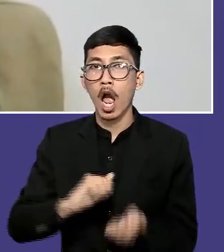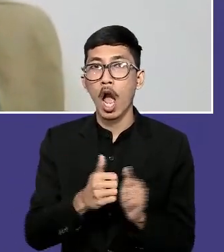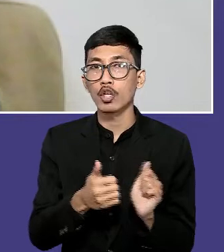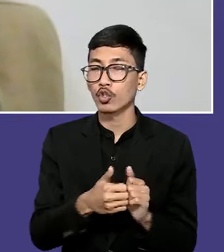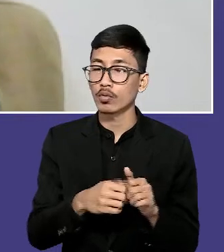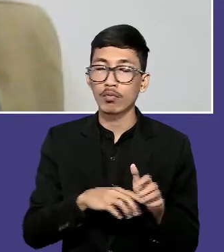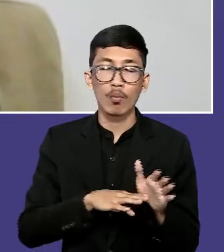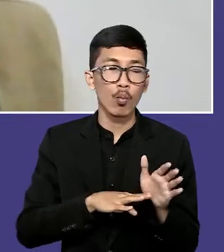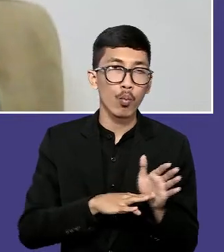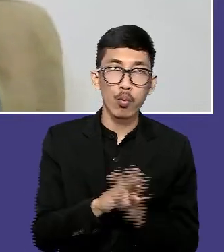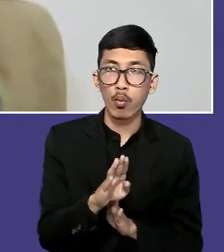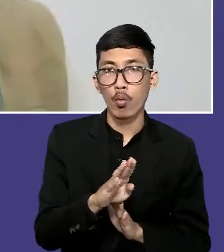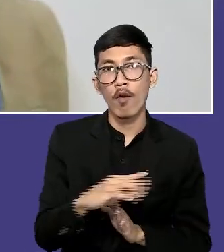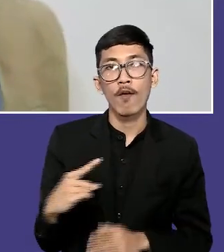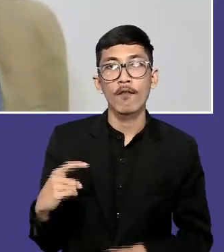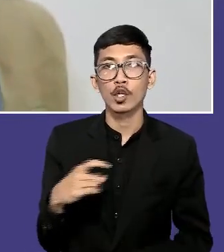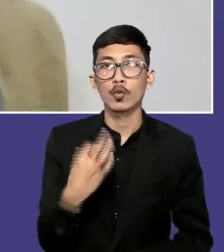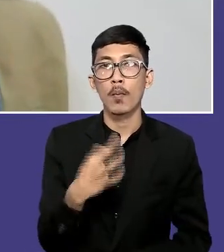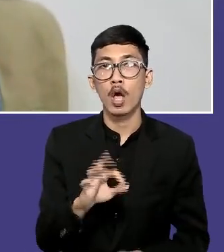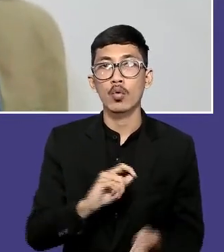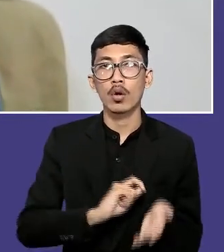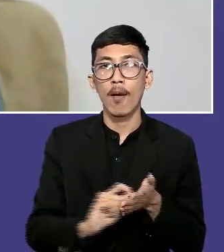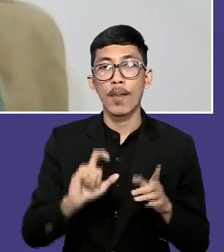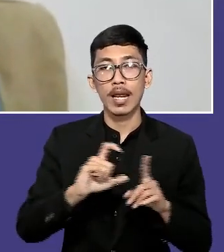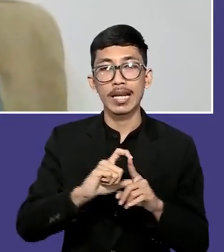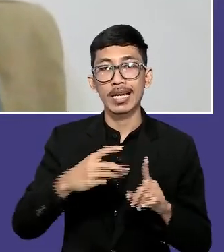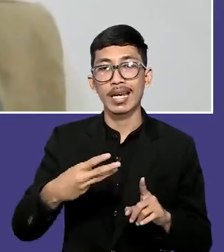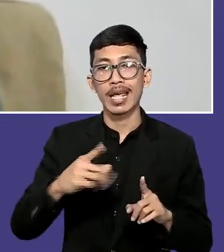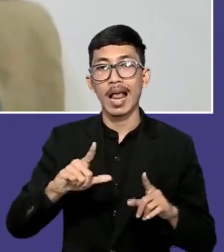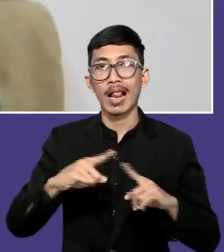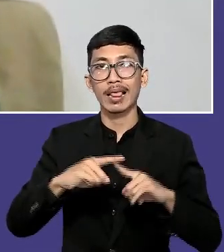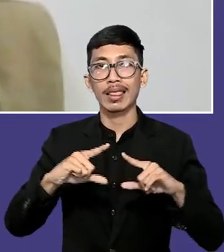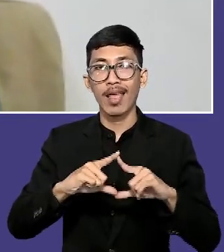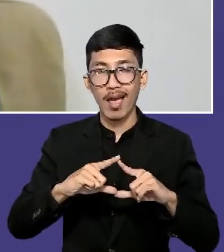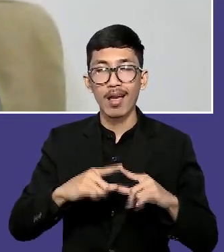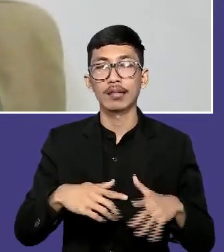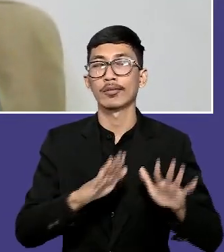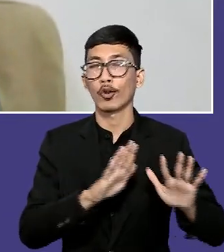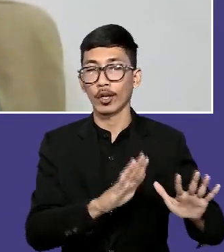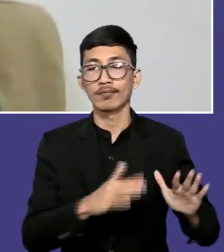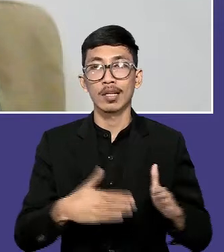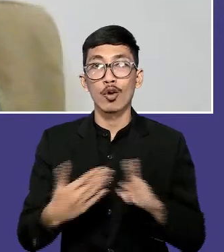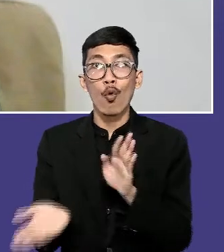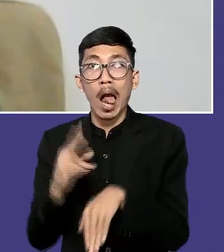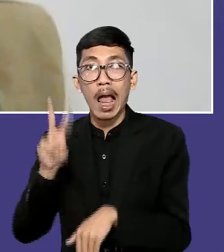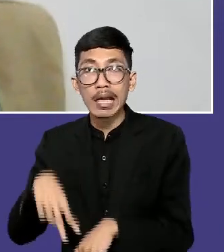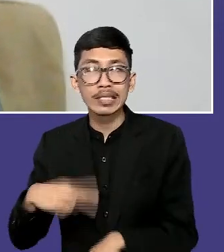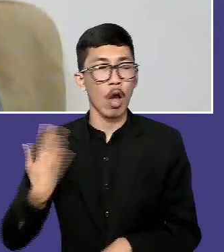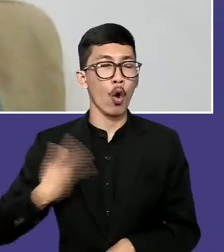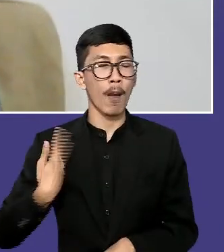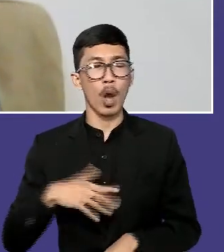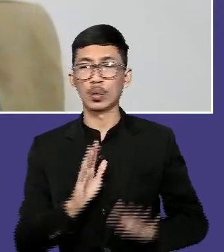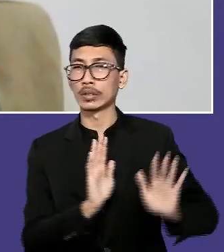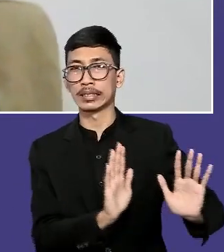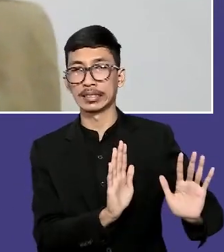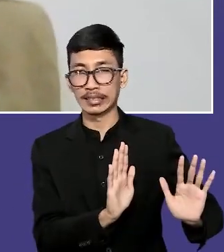varian dan kita kemudian tidak ingin itu terjadi lagi begitu ya Nah terkait dengan hal tersebut Apa yang bisa